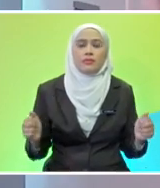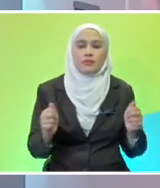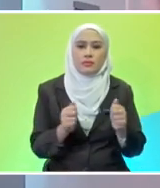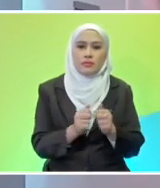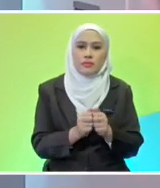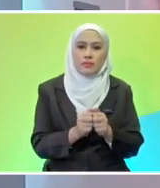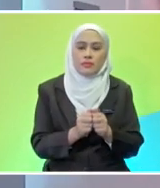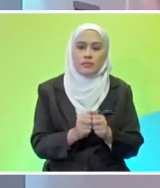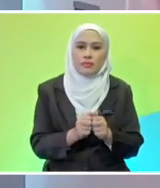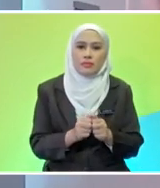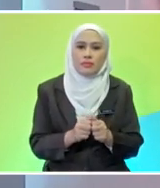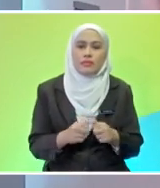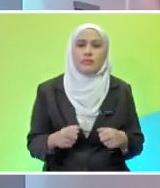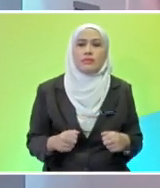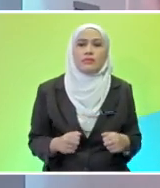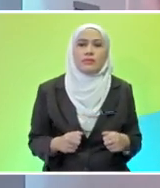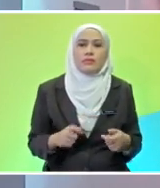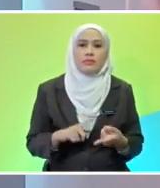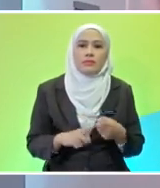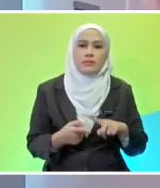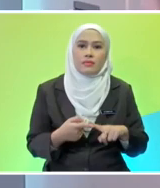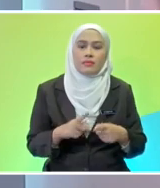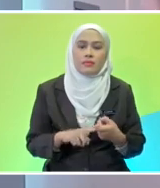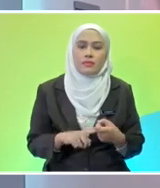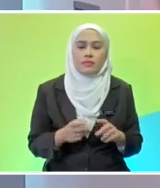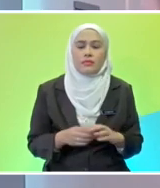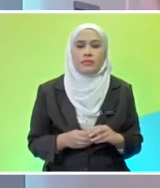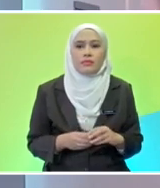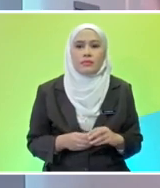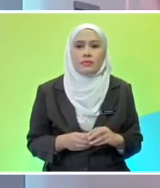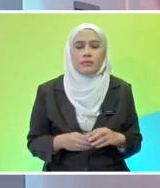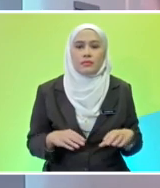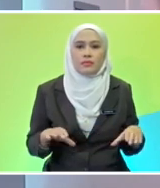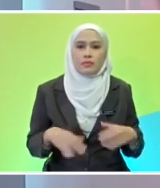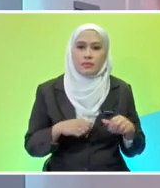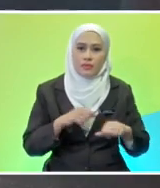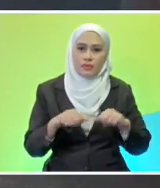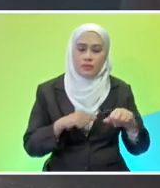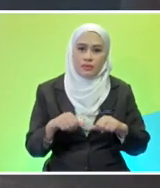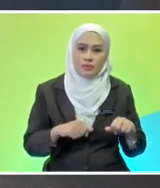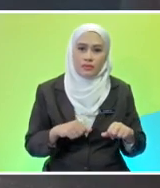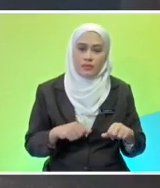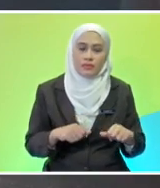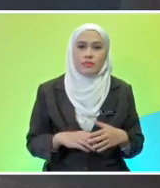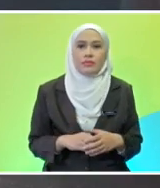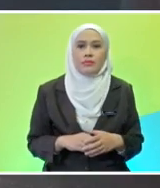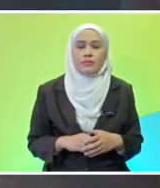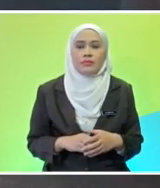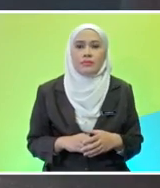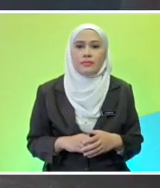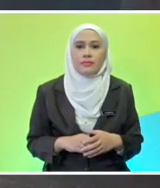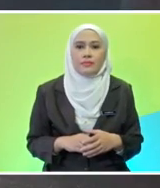ahli keluarga dan rakan-rakan. Jadi, laksanakanlah aktiviti fizikal dekat rumah sana. Okey, murid-murid? Itu dah pesanan penaja daripada Cikgu